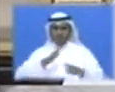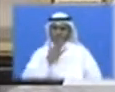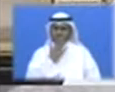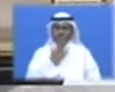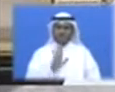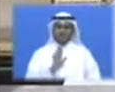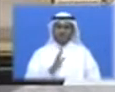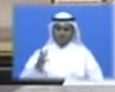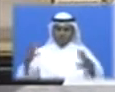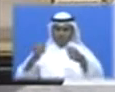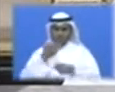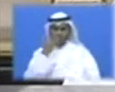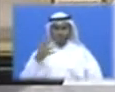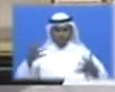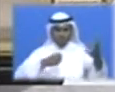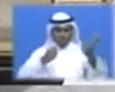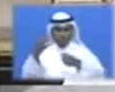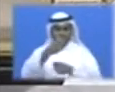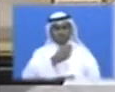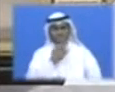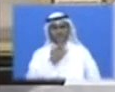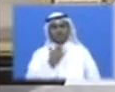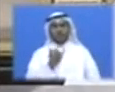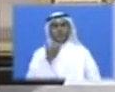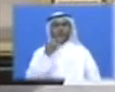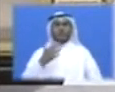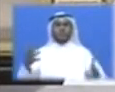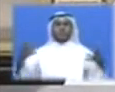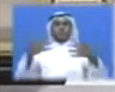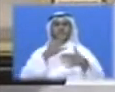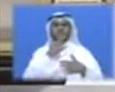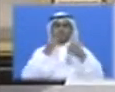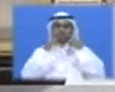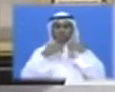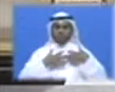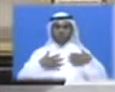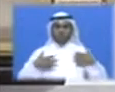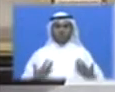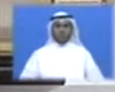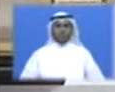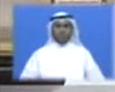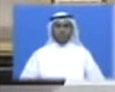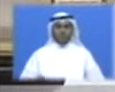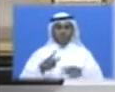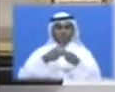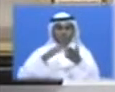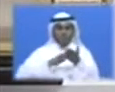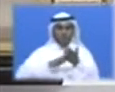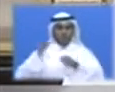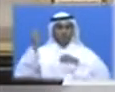دعيج مشكورا. وطبعا هذه الدراسة جلست 3 شهور تناقش عملية العنف داخل المجتمع